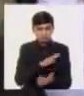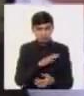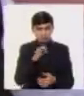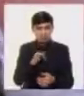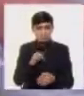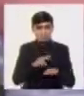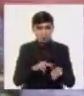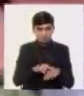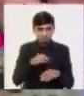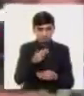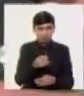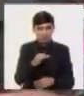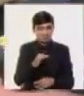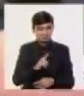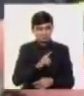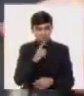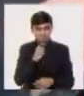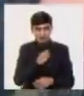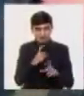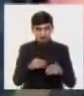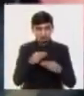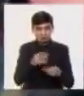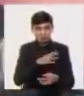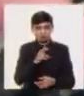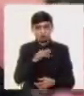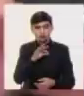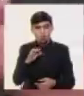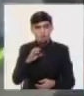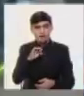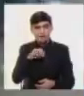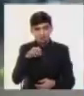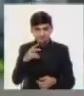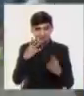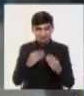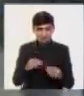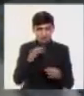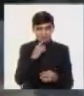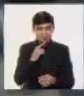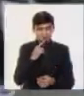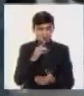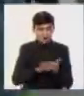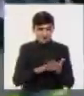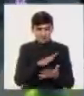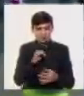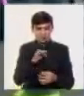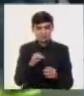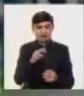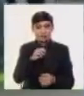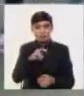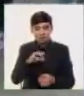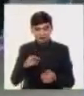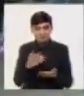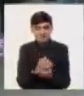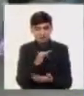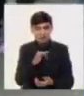оцепленной полиции и спецназам местном Капитолии. Джо Байден по итогам дня заявил, что демократия победила, и Соединенным